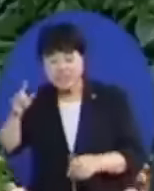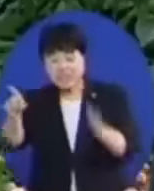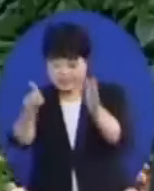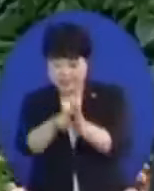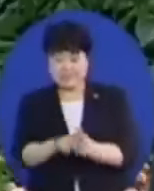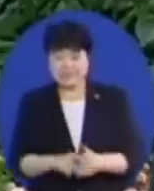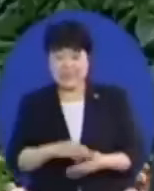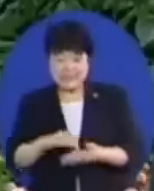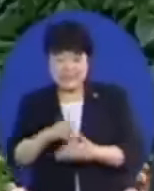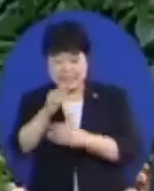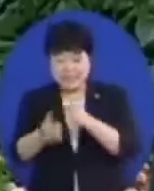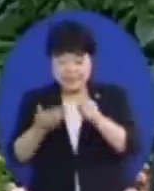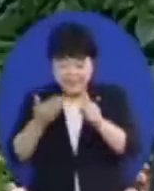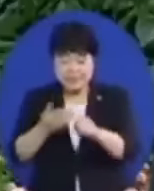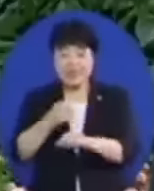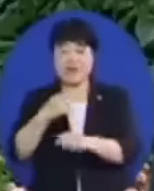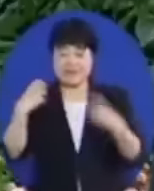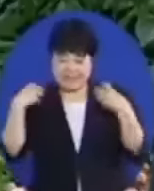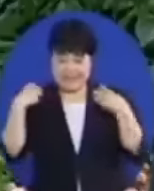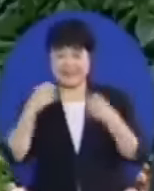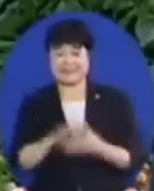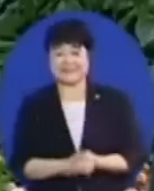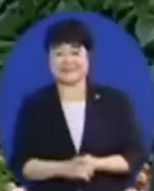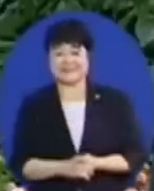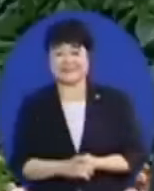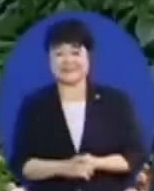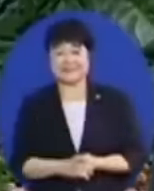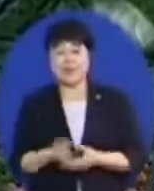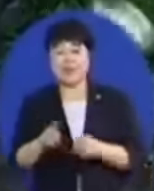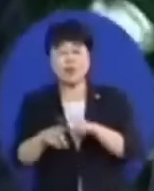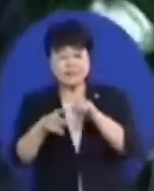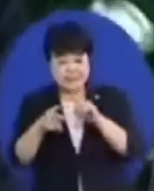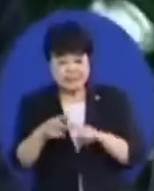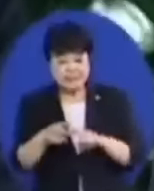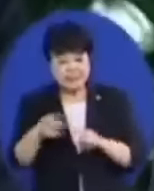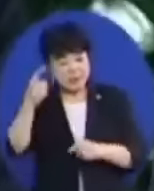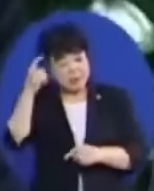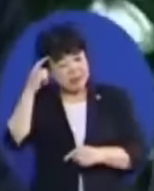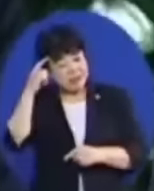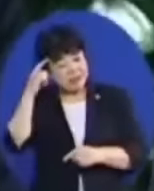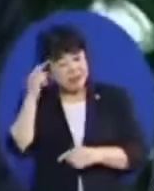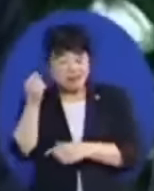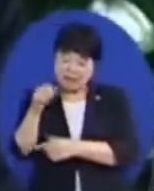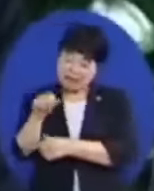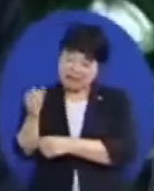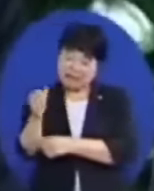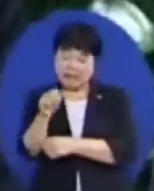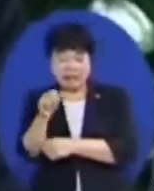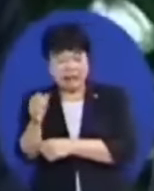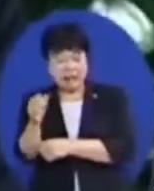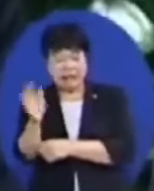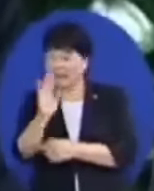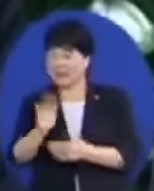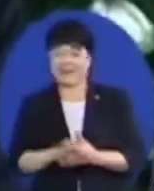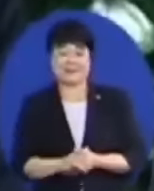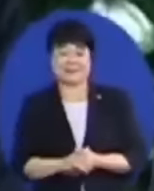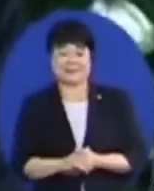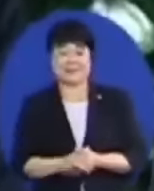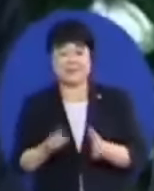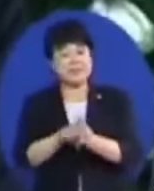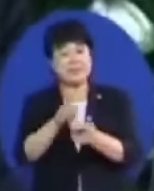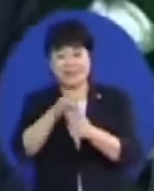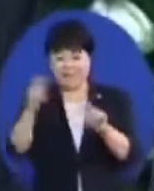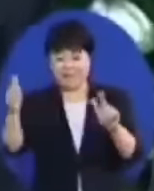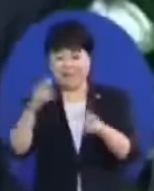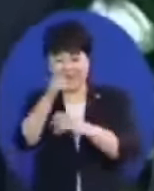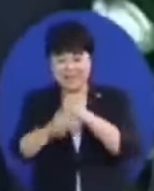것이다. 계산은 하나님께서 하신다라고 말하는 것입니다. 우리가 무엇인지 머리로서 될까 안 될까 계산해서 믿는 것은 믿음이